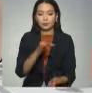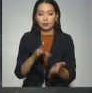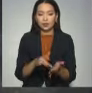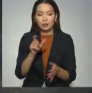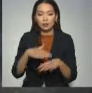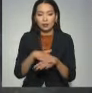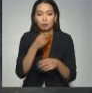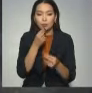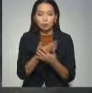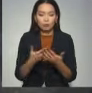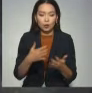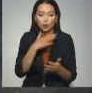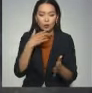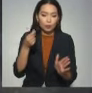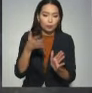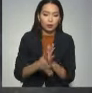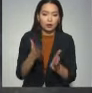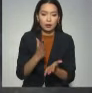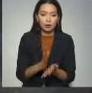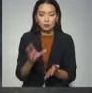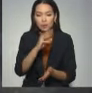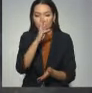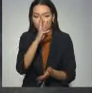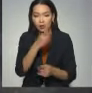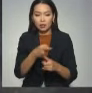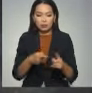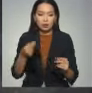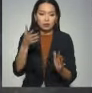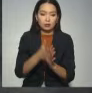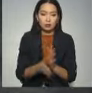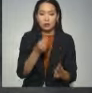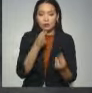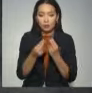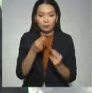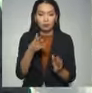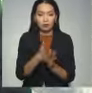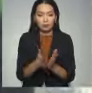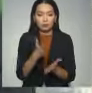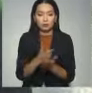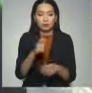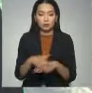тұрғындарда азық-түлікке көп ақша жұмсайды. Бәрі қымбат, жалақының жартысы тамаққа кетеді дейді жұртшылық.